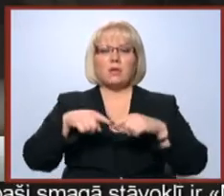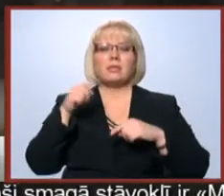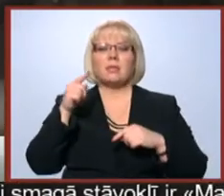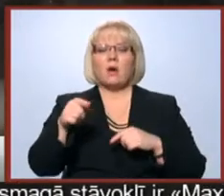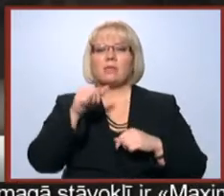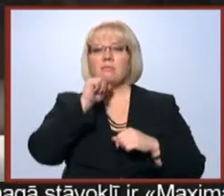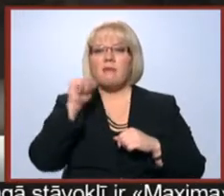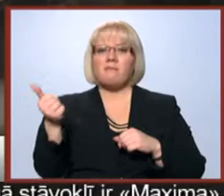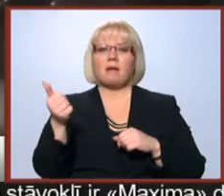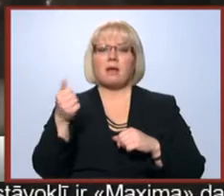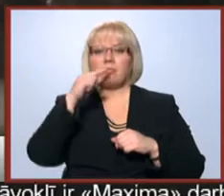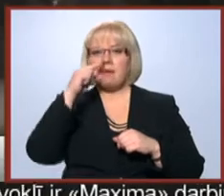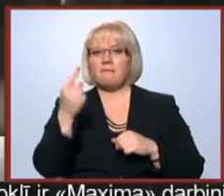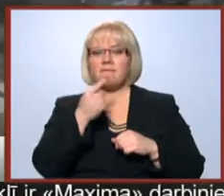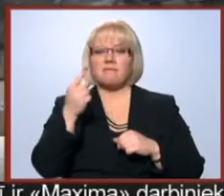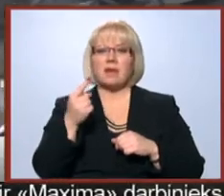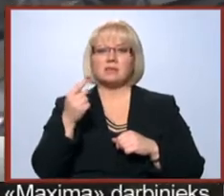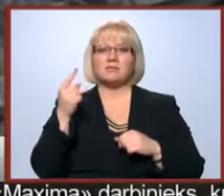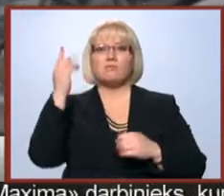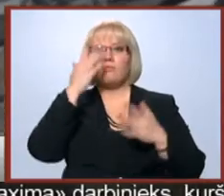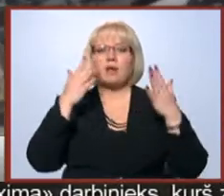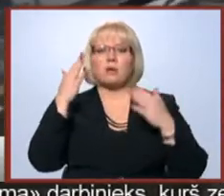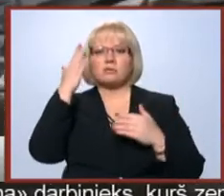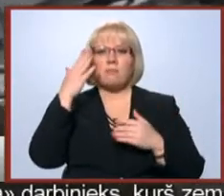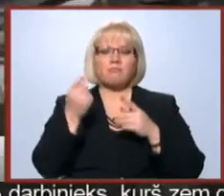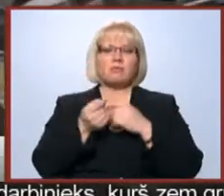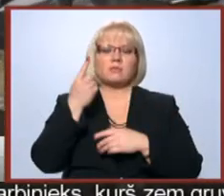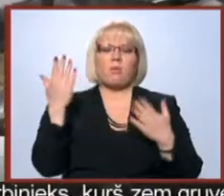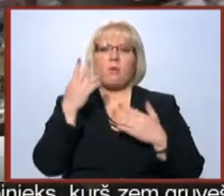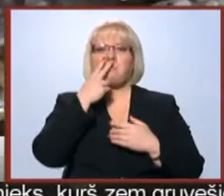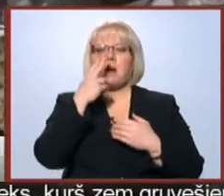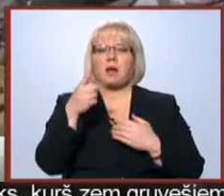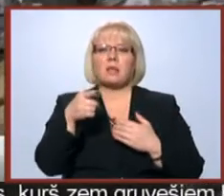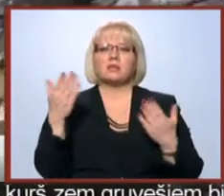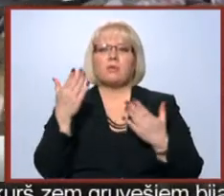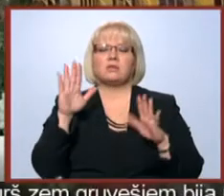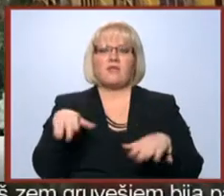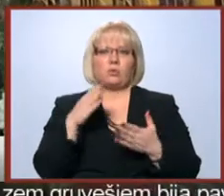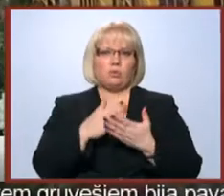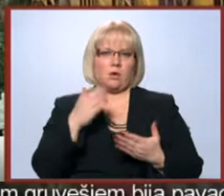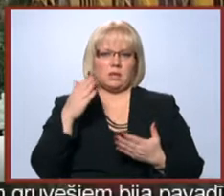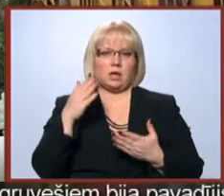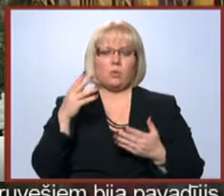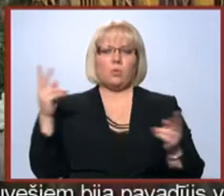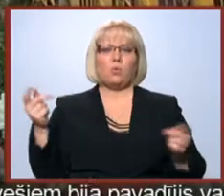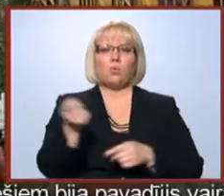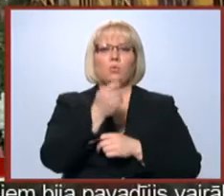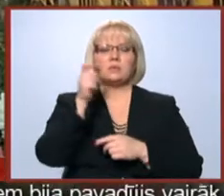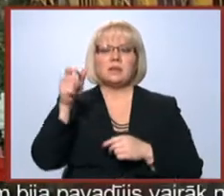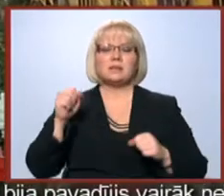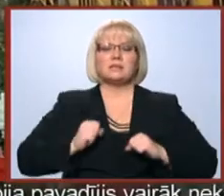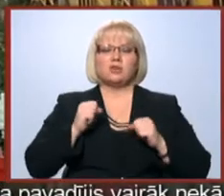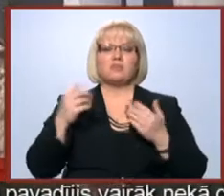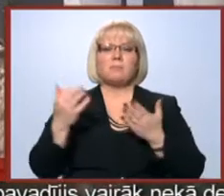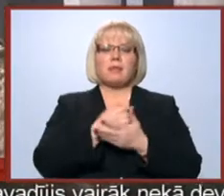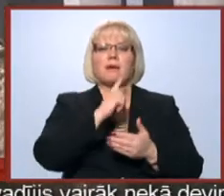liekas, to nevarēja neviens vismurgākai no sapņot kaut ko tādu paredzēt, ka kaut kas tāds mums var notikt. Ugunsdzēsēji jau sen cenšas panākt,